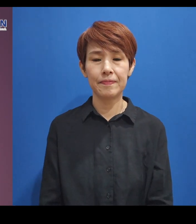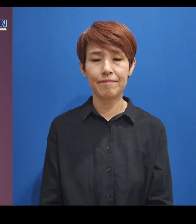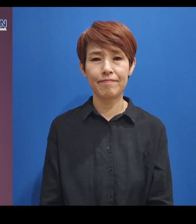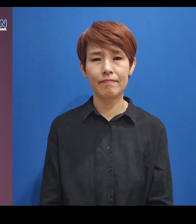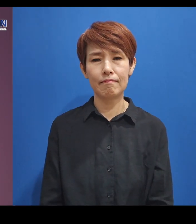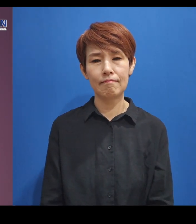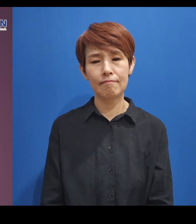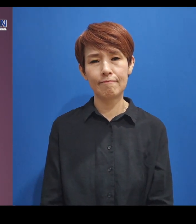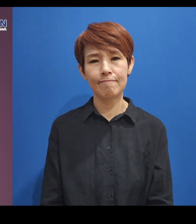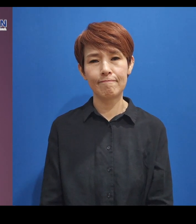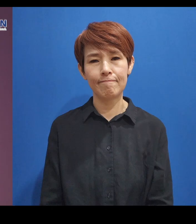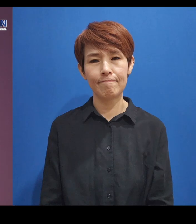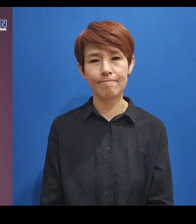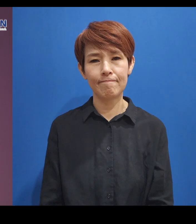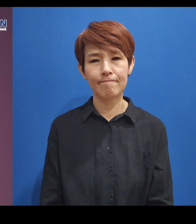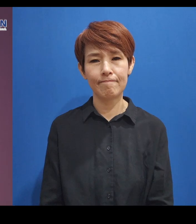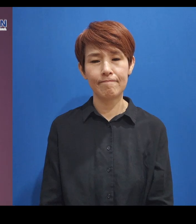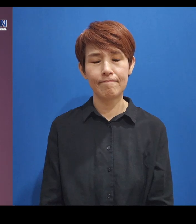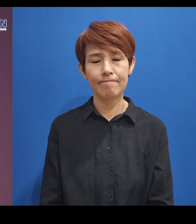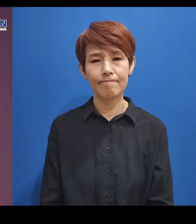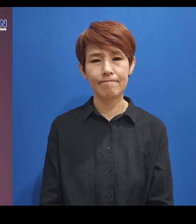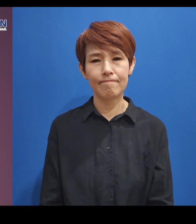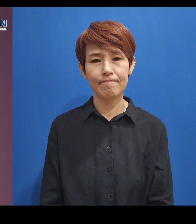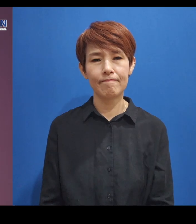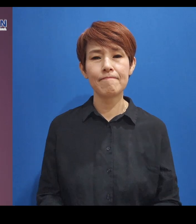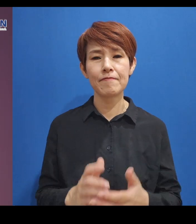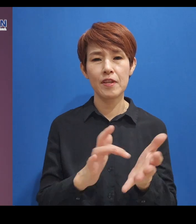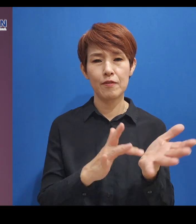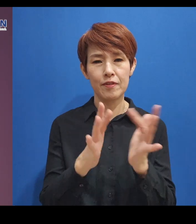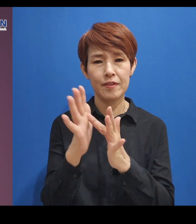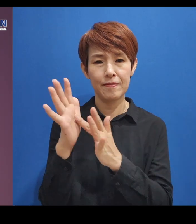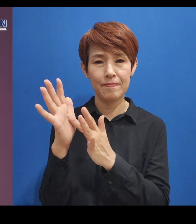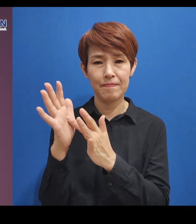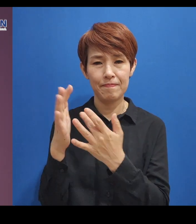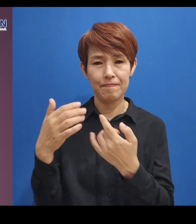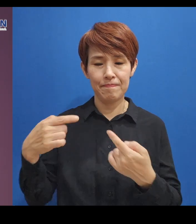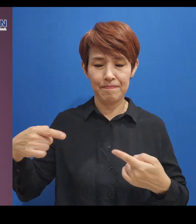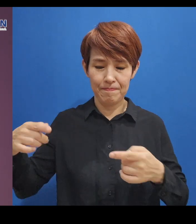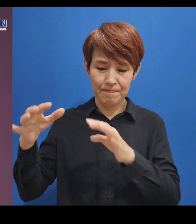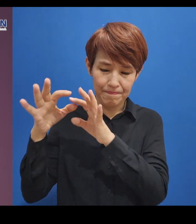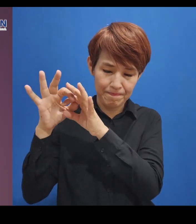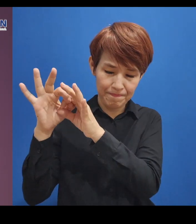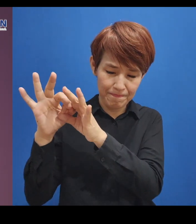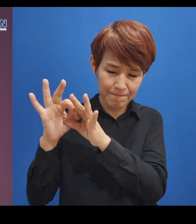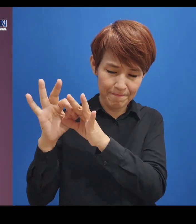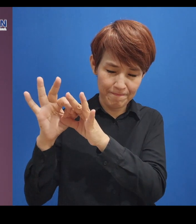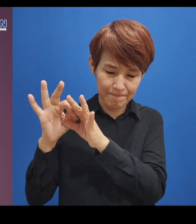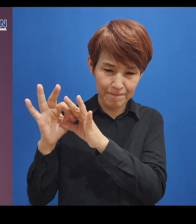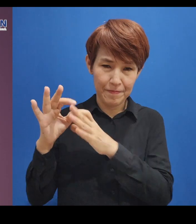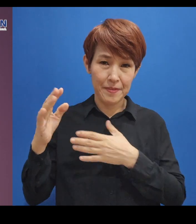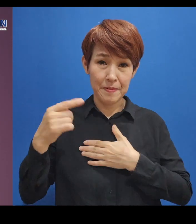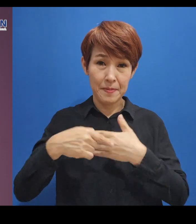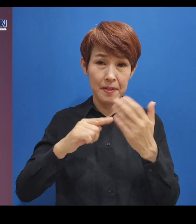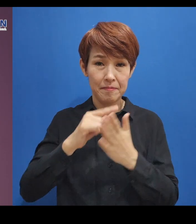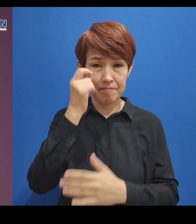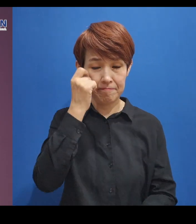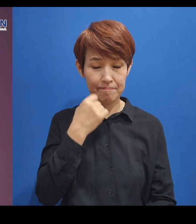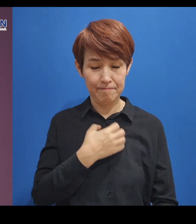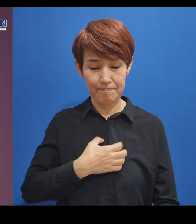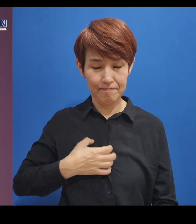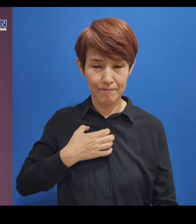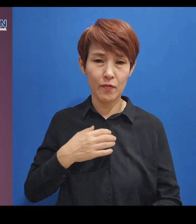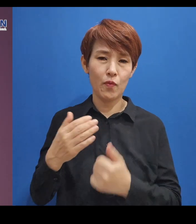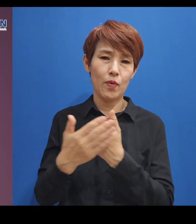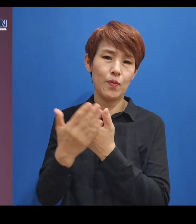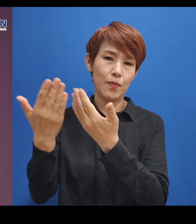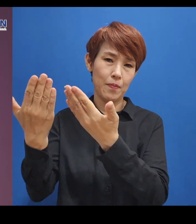이렇게 살면 안 될 것 같아도 예수님께 묶여 지내면 슬프던 마음이 위로받고